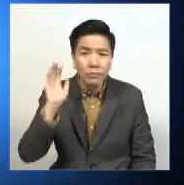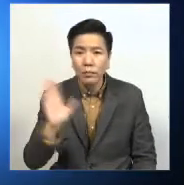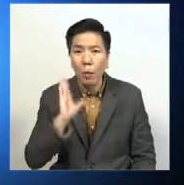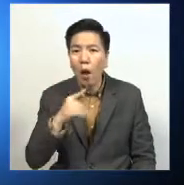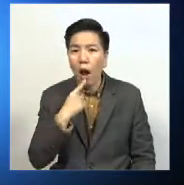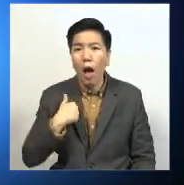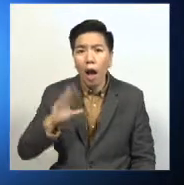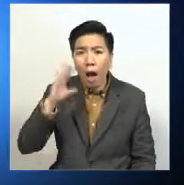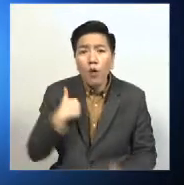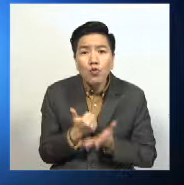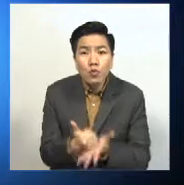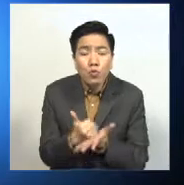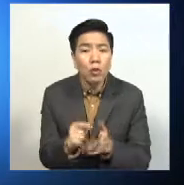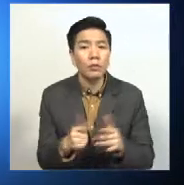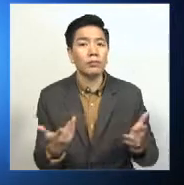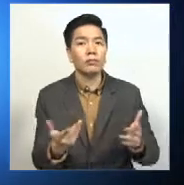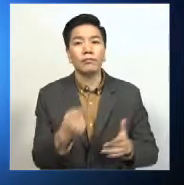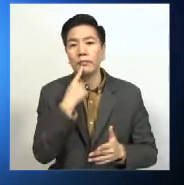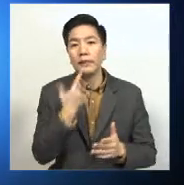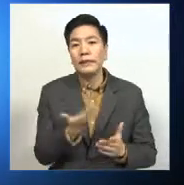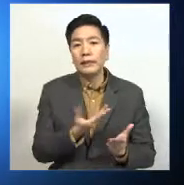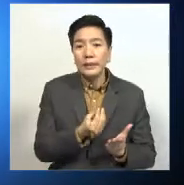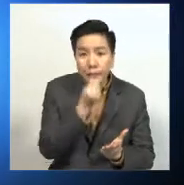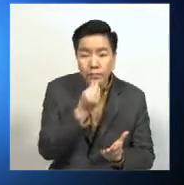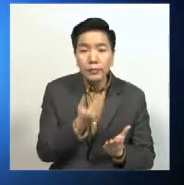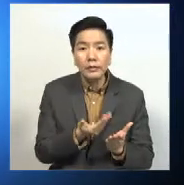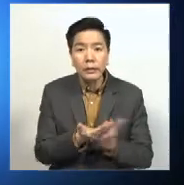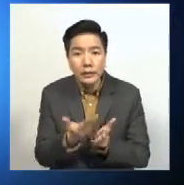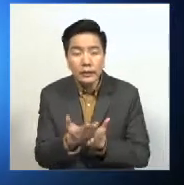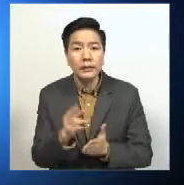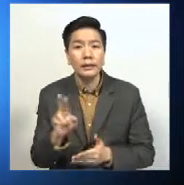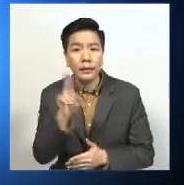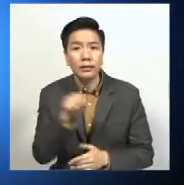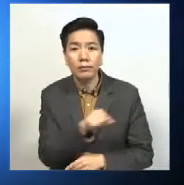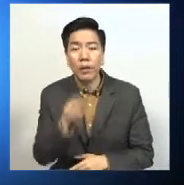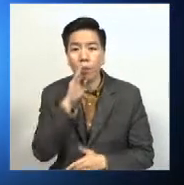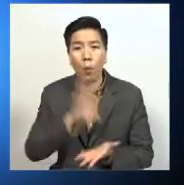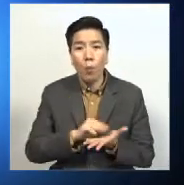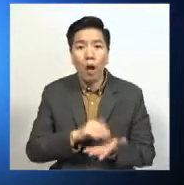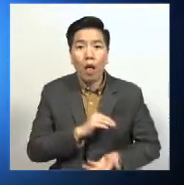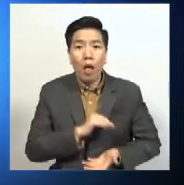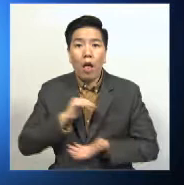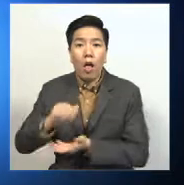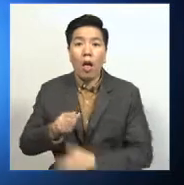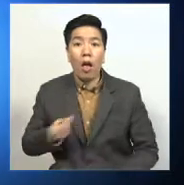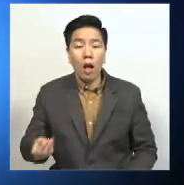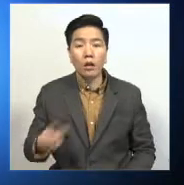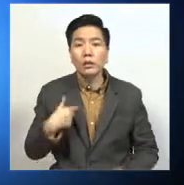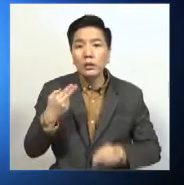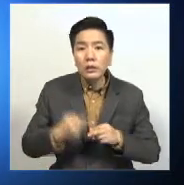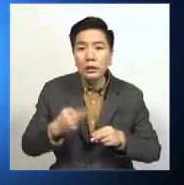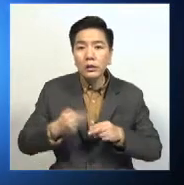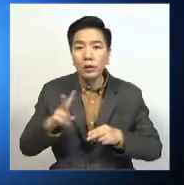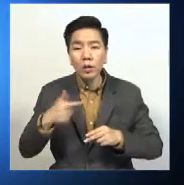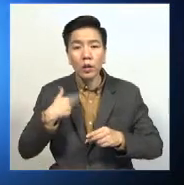ผู้ที่จะอาสาลงทะเบียนรับสิทธิ์ชิมช็อปใช้เพราะว่าหากเนี่ยมอบข้อมูลส่วนตัวทั้งชื่อสกุ